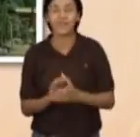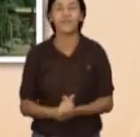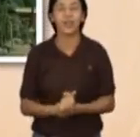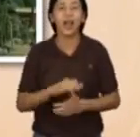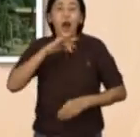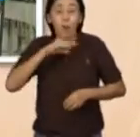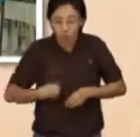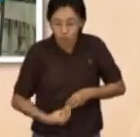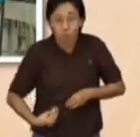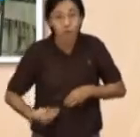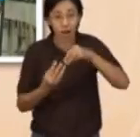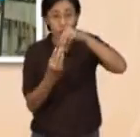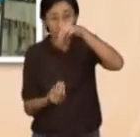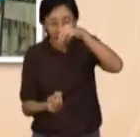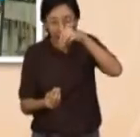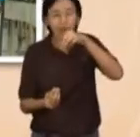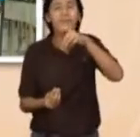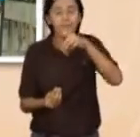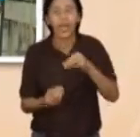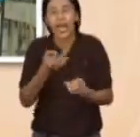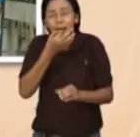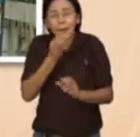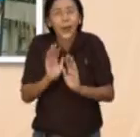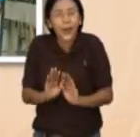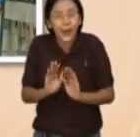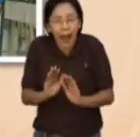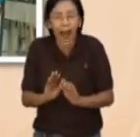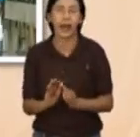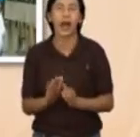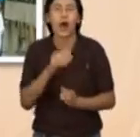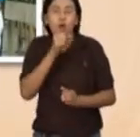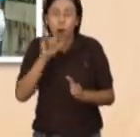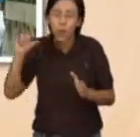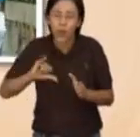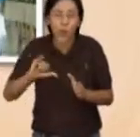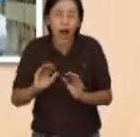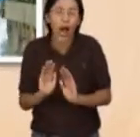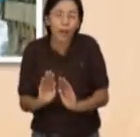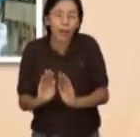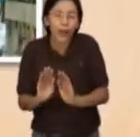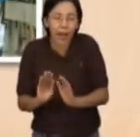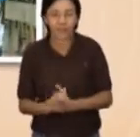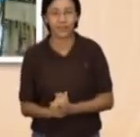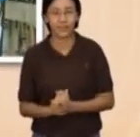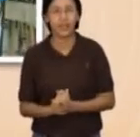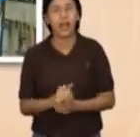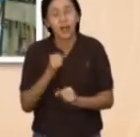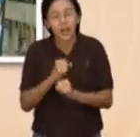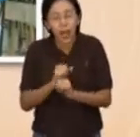เนี่ยมาหมักเกลือกับน้ำส้มนะฮะคือปิ้นเอาข้างในออกมานะฮะ